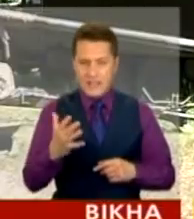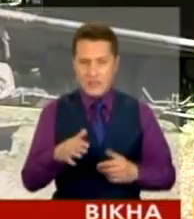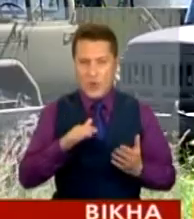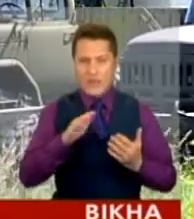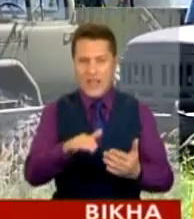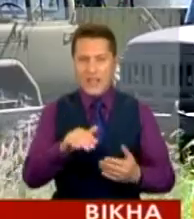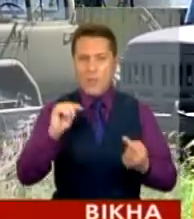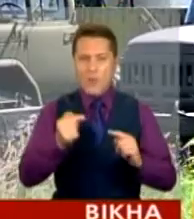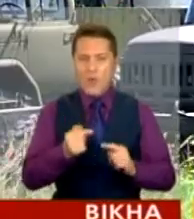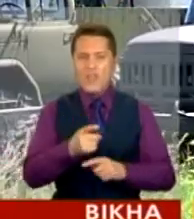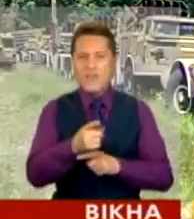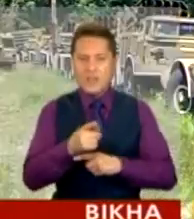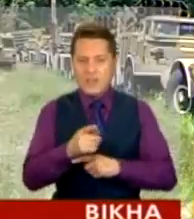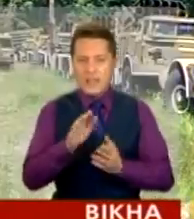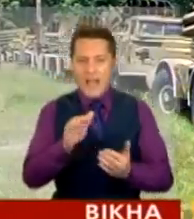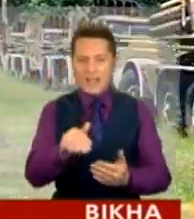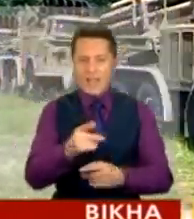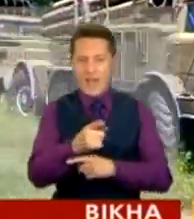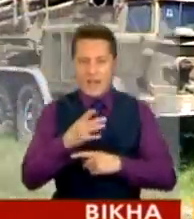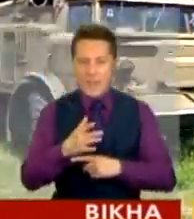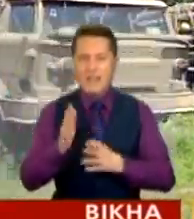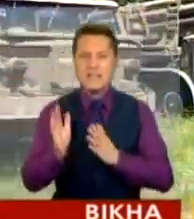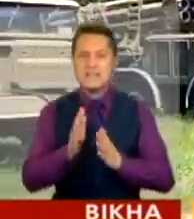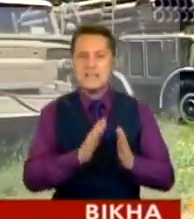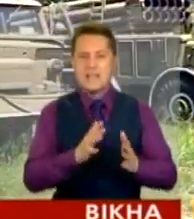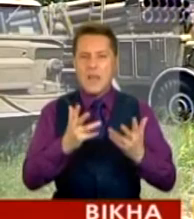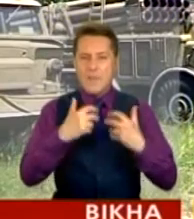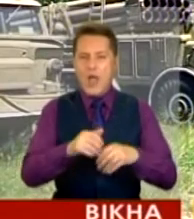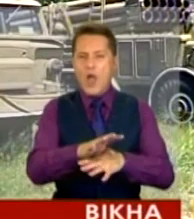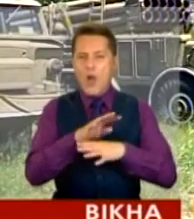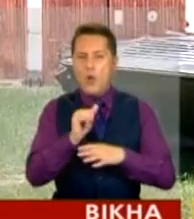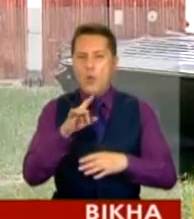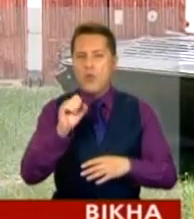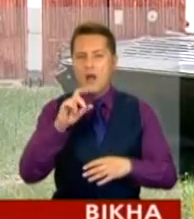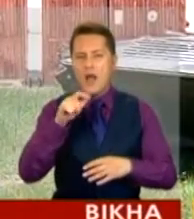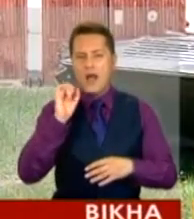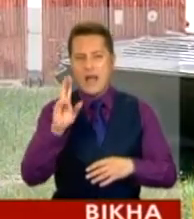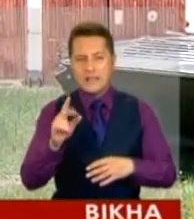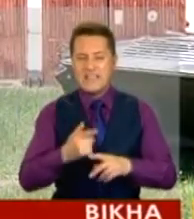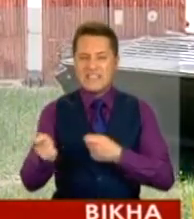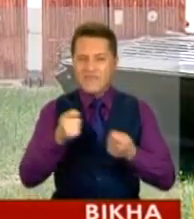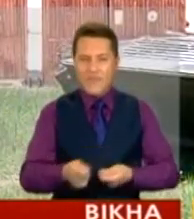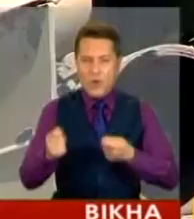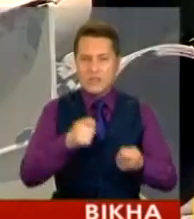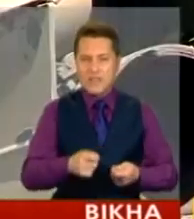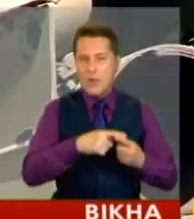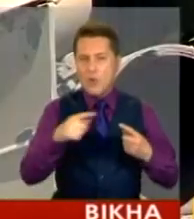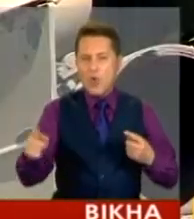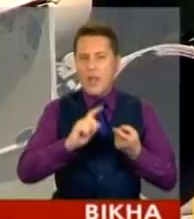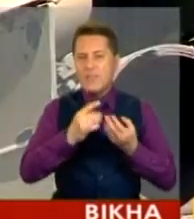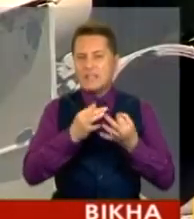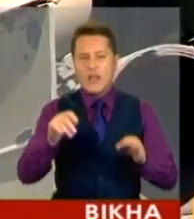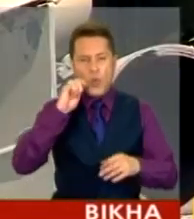протитанкових гармат, тягачі ЗІЛ і навіть системи залпового вогню «Ураган». Усе це звозили на базу протягом незалежності України з